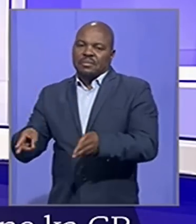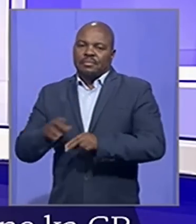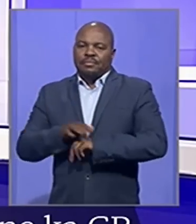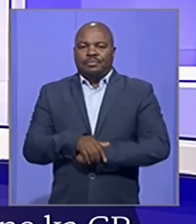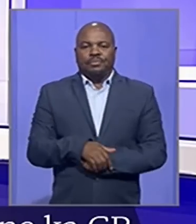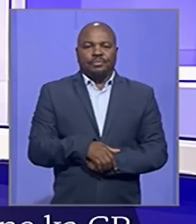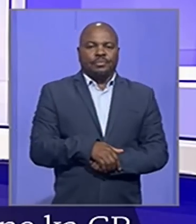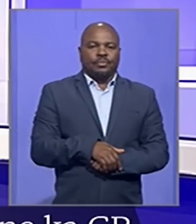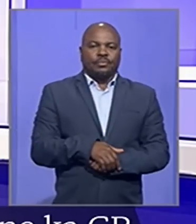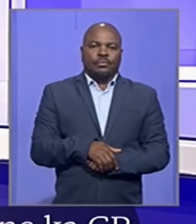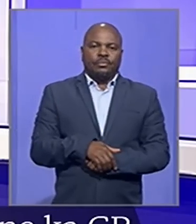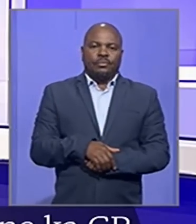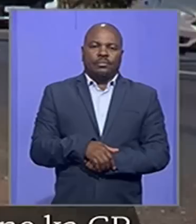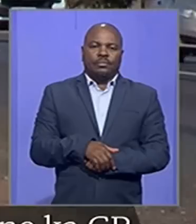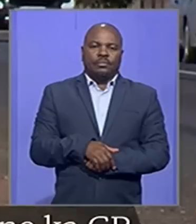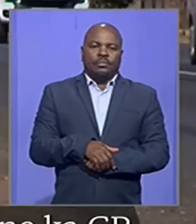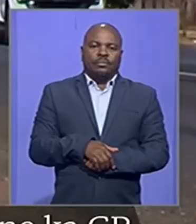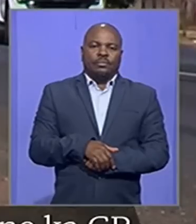gona.